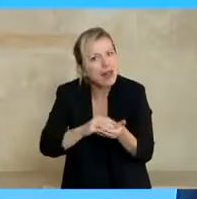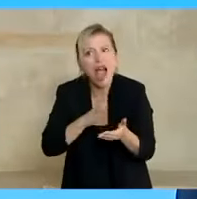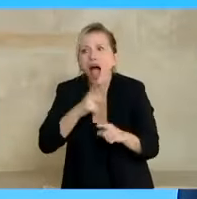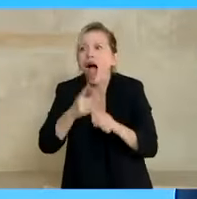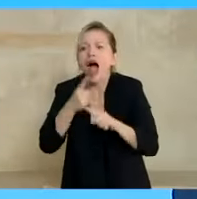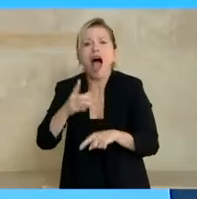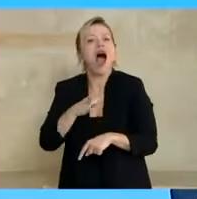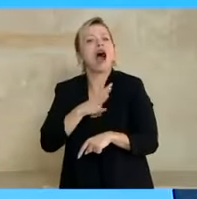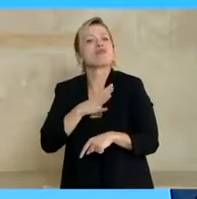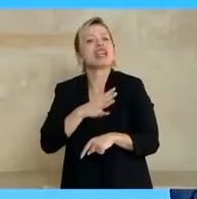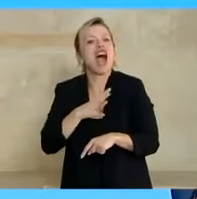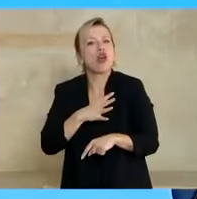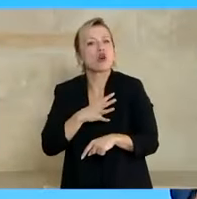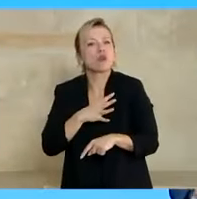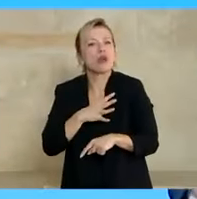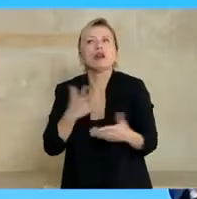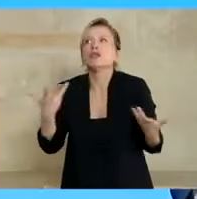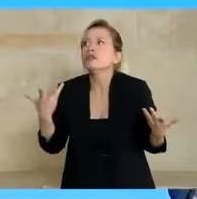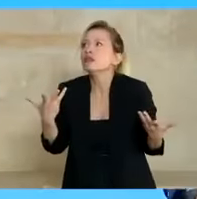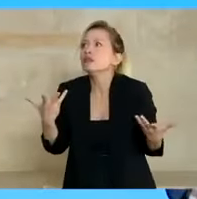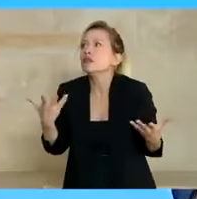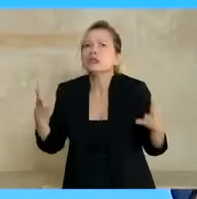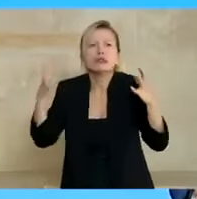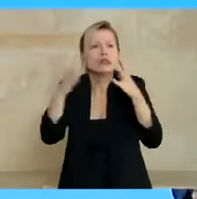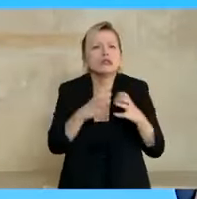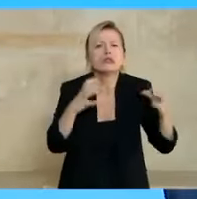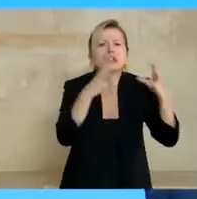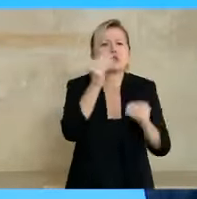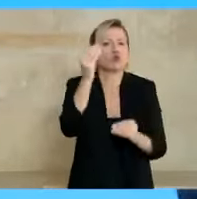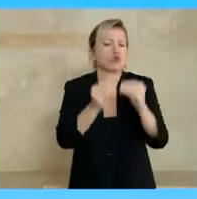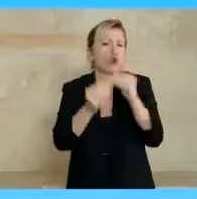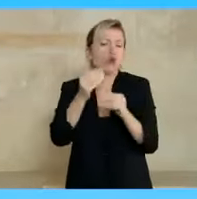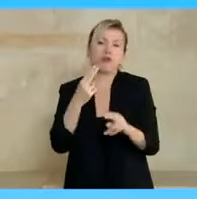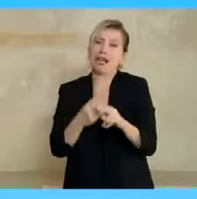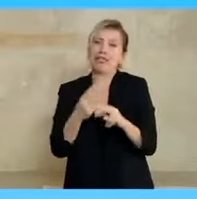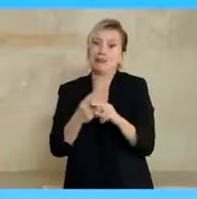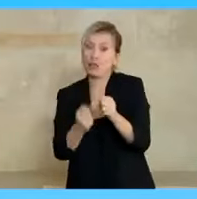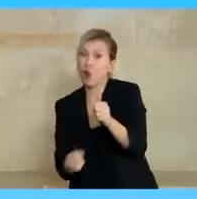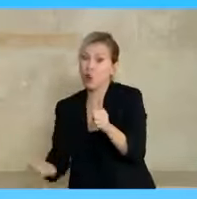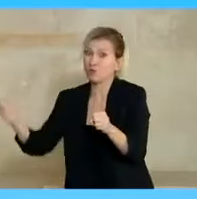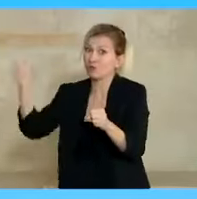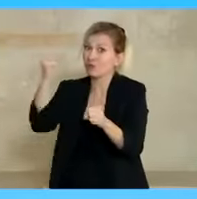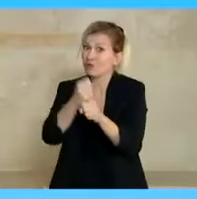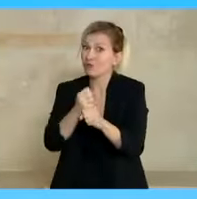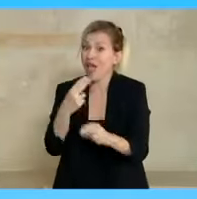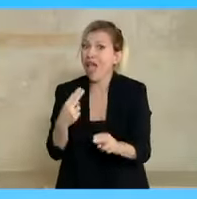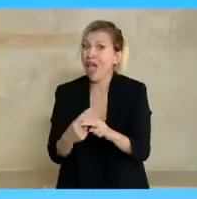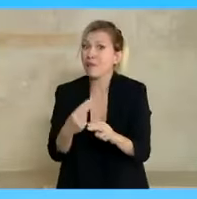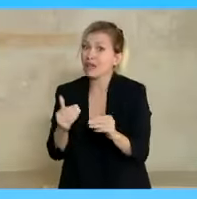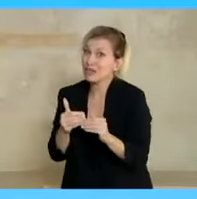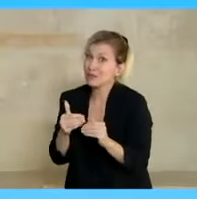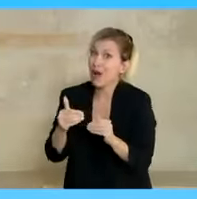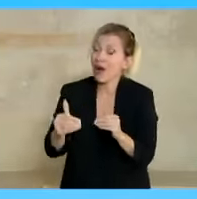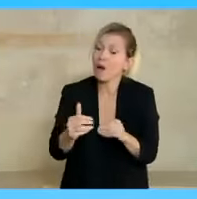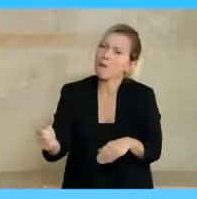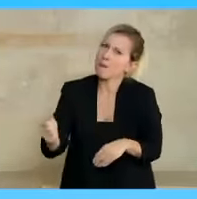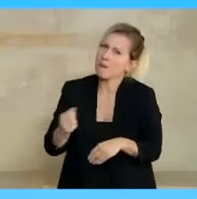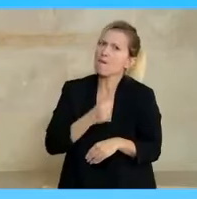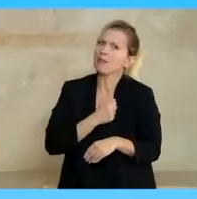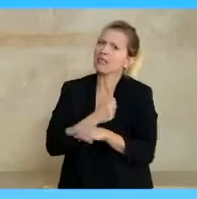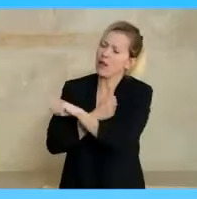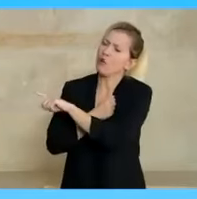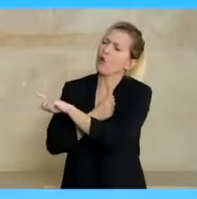της άσκησης σοβαρής εξωτερικής πολιτικής όταν κάποιος αναλαμβάνει επίσημα τα καθήκοντα. Πιστεύω ότι θα πριτανεύσει η